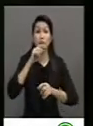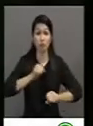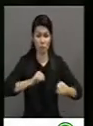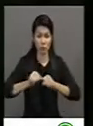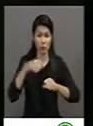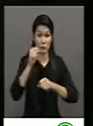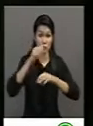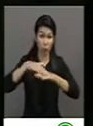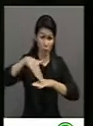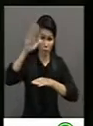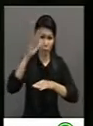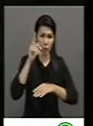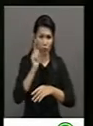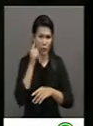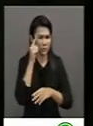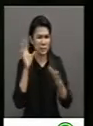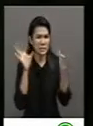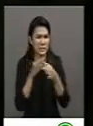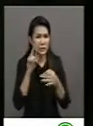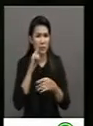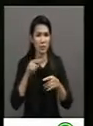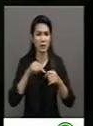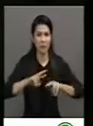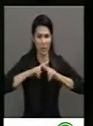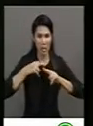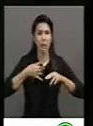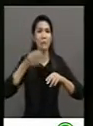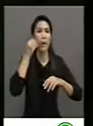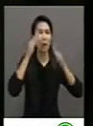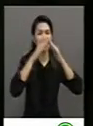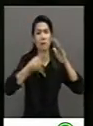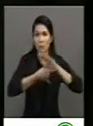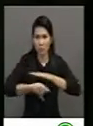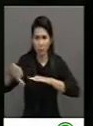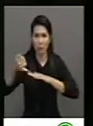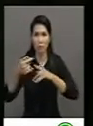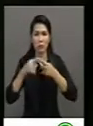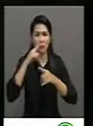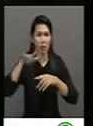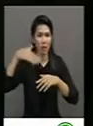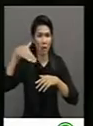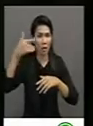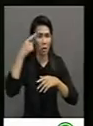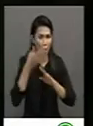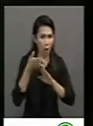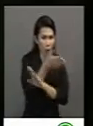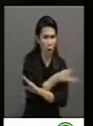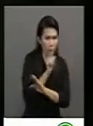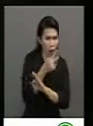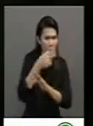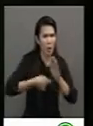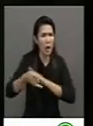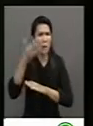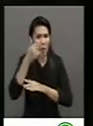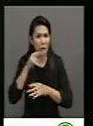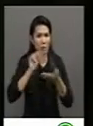ายุเกิน10ขวบขึ้นไปเนี่ยมันก็จะมีแนวโน้มของการที่เด็กจะสมัครใจหนีออกจากบ้านแต่มันจะต้องมีเหตุนะครับมีเหตุก่อนหน้านั้นอย่างเช่นเด็กมีพฤ